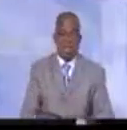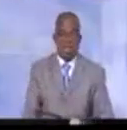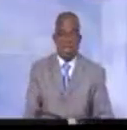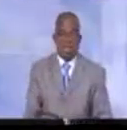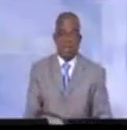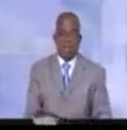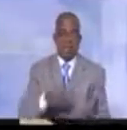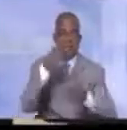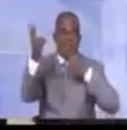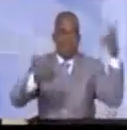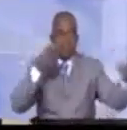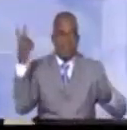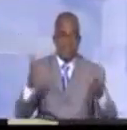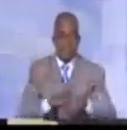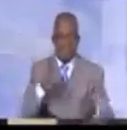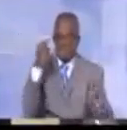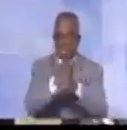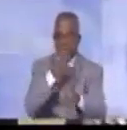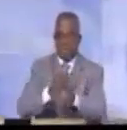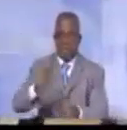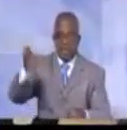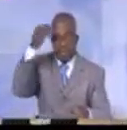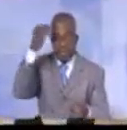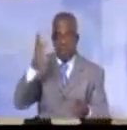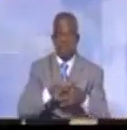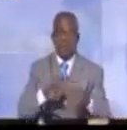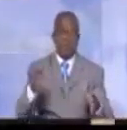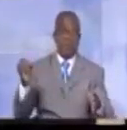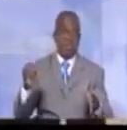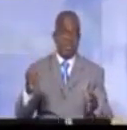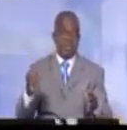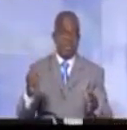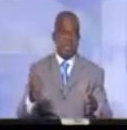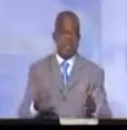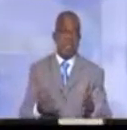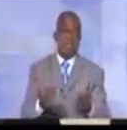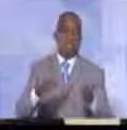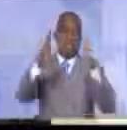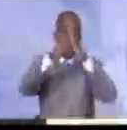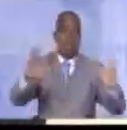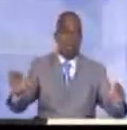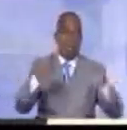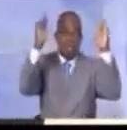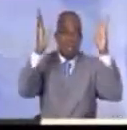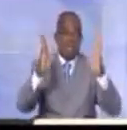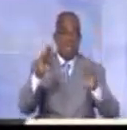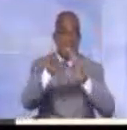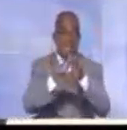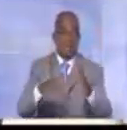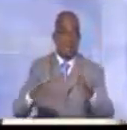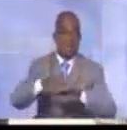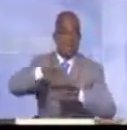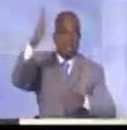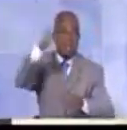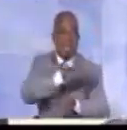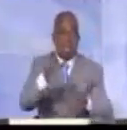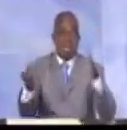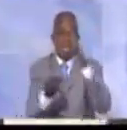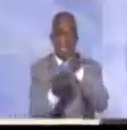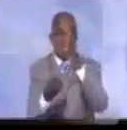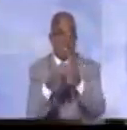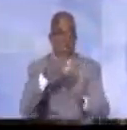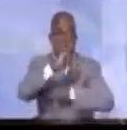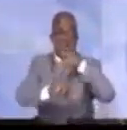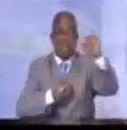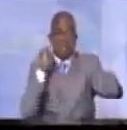visite de travail du ministre paul koffi koffi au centre d'enseignement supérieur et des technologies international d'abidjan social